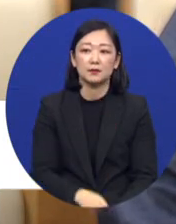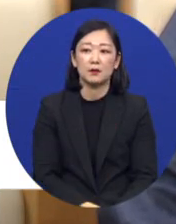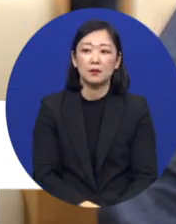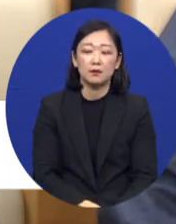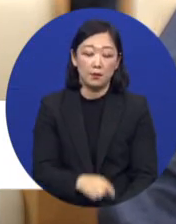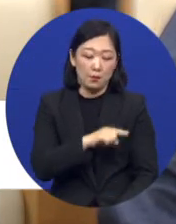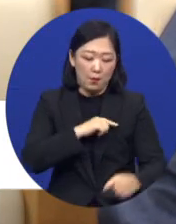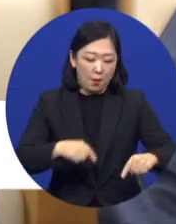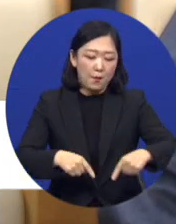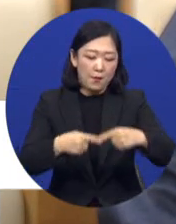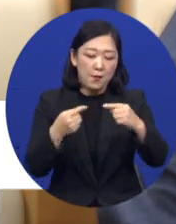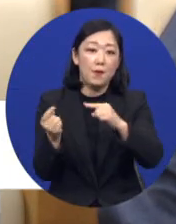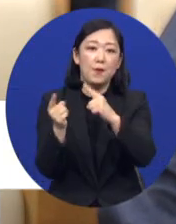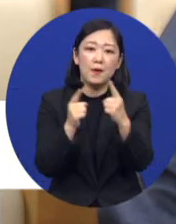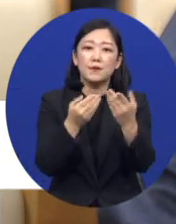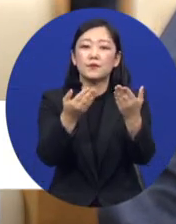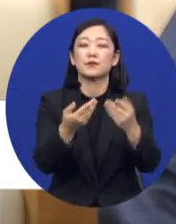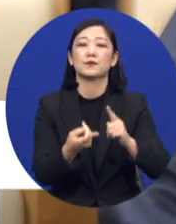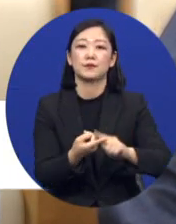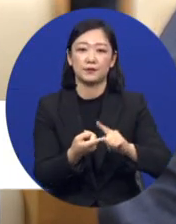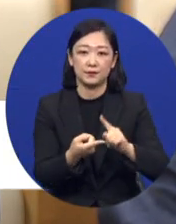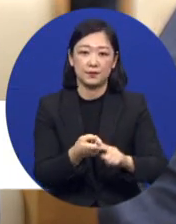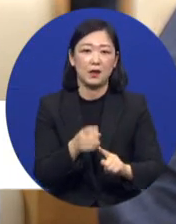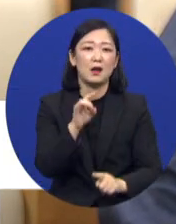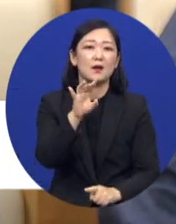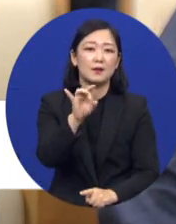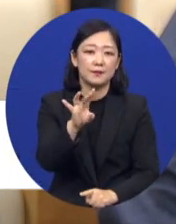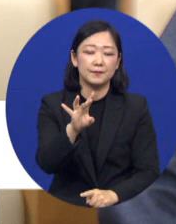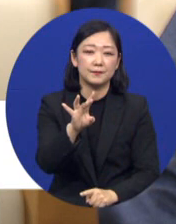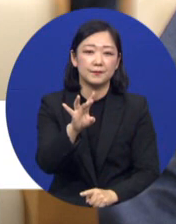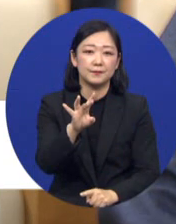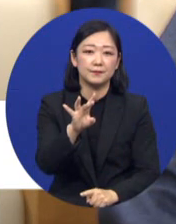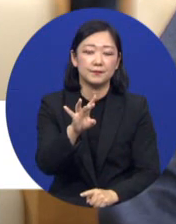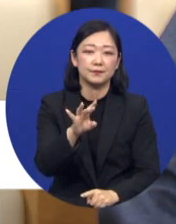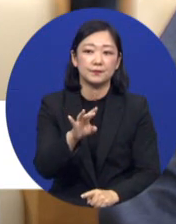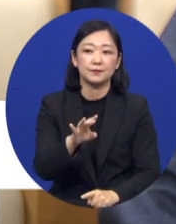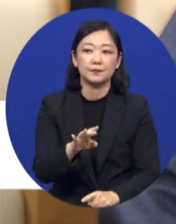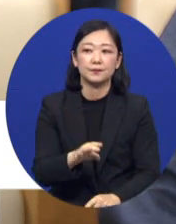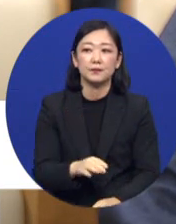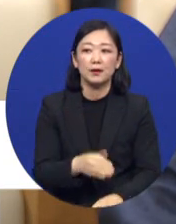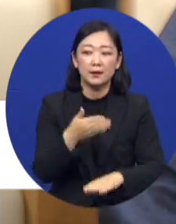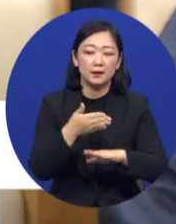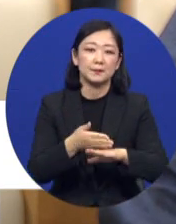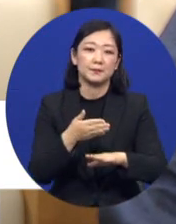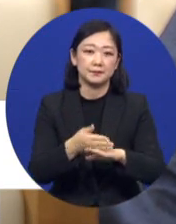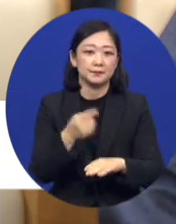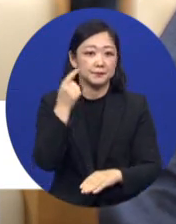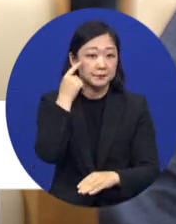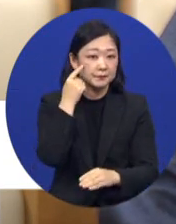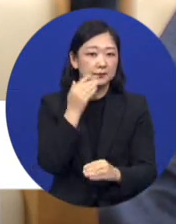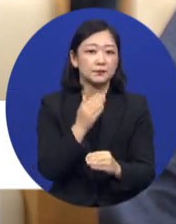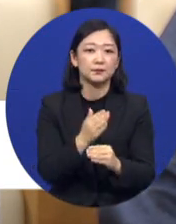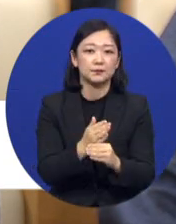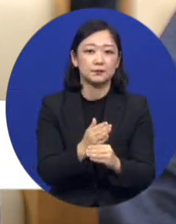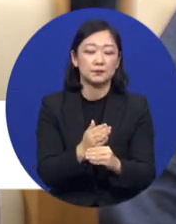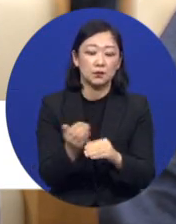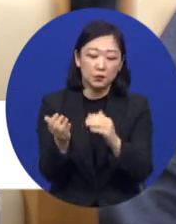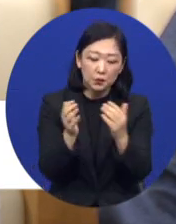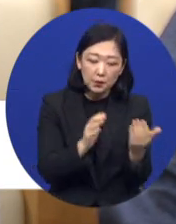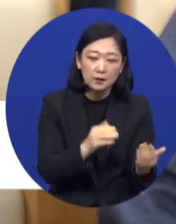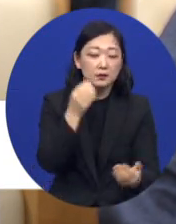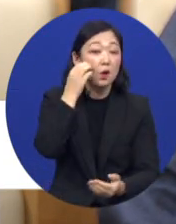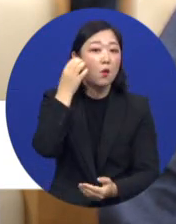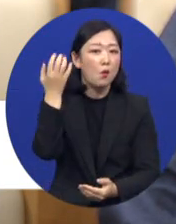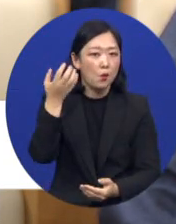명예를 회복시켜준 그 자체 하나만으로도 저는 이제 만하게 감사하게 생각하고 돌아가신